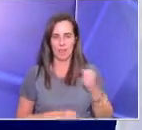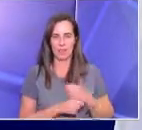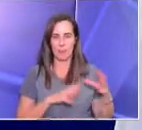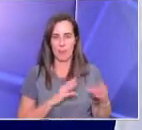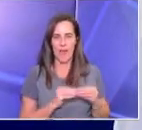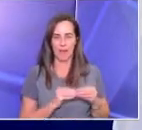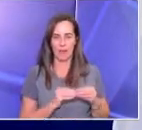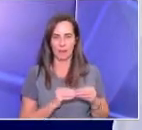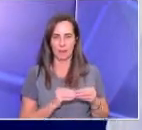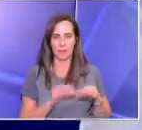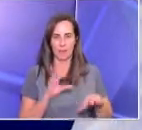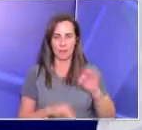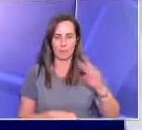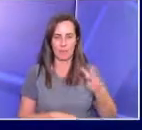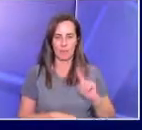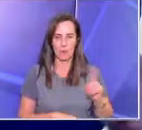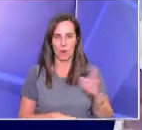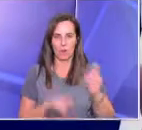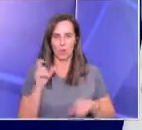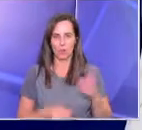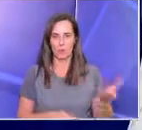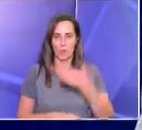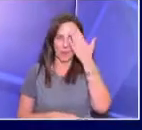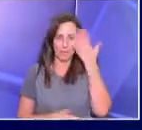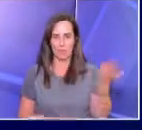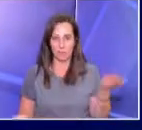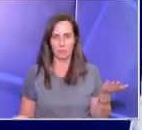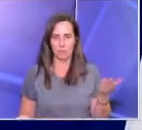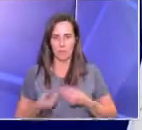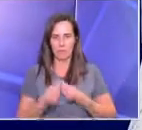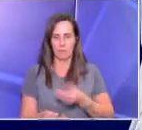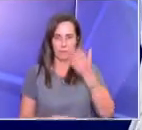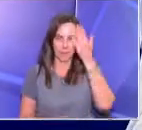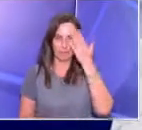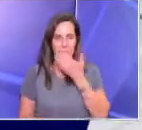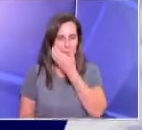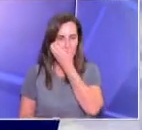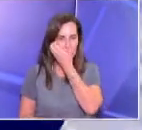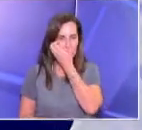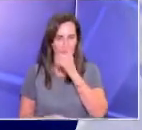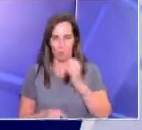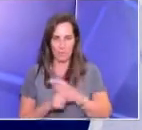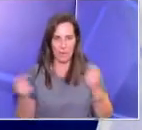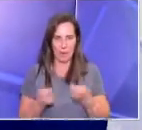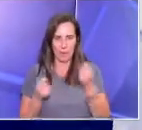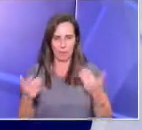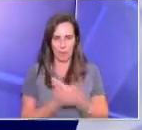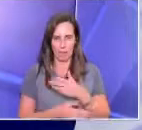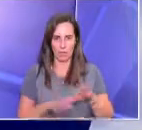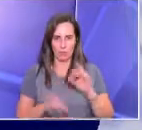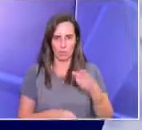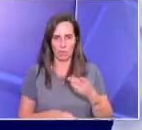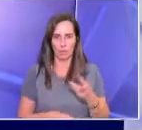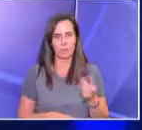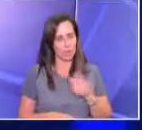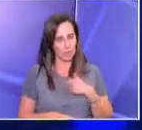ביחד בסיבוב השני. ואם לא, הציבור, אתה יודע, הוא מכיר את המסרים, הוא מכיר את המצב... אתה לא עושה קמפיין חדש לקראת הסיבוב השני. לא, אתה חייב